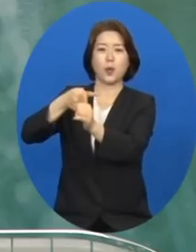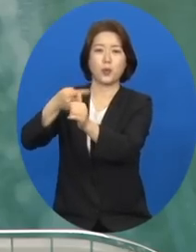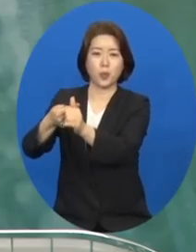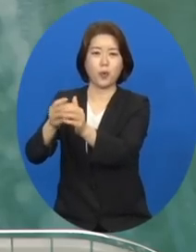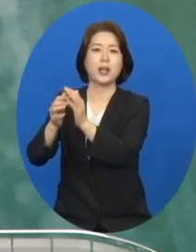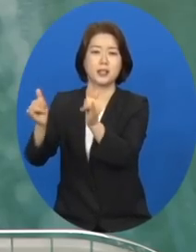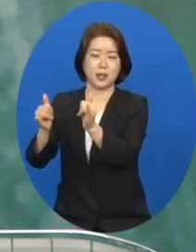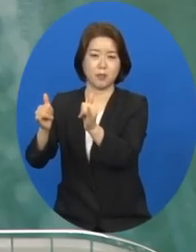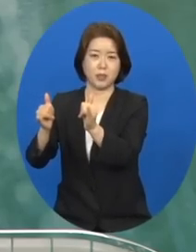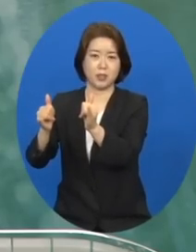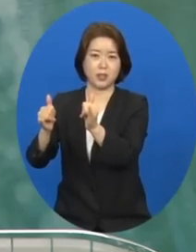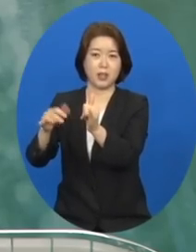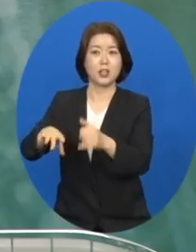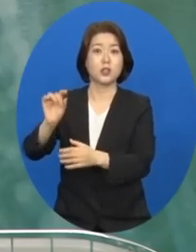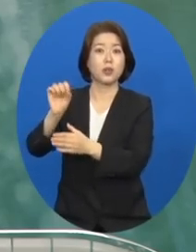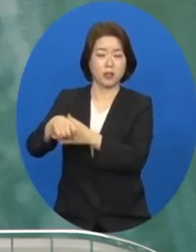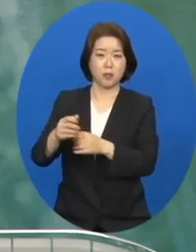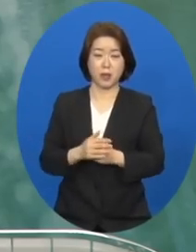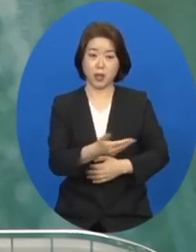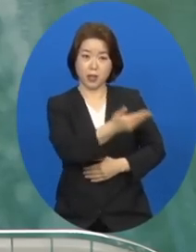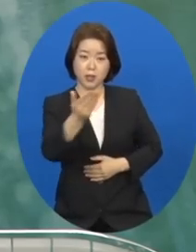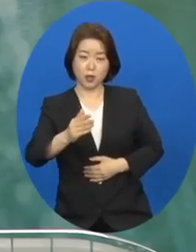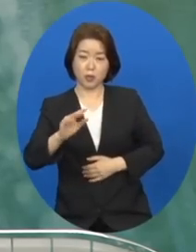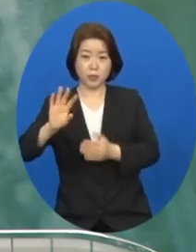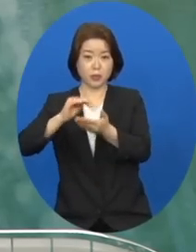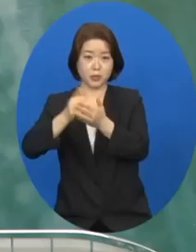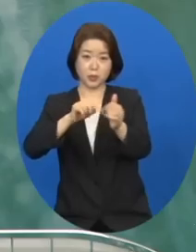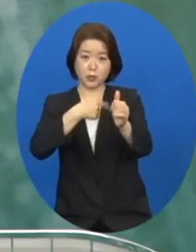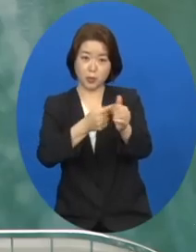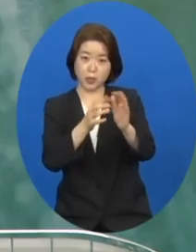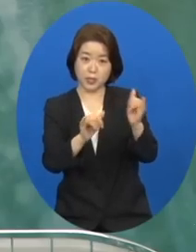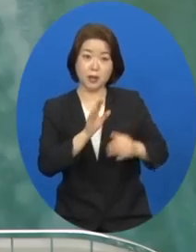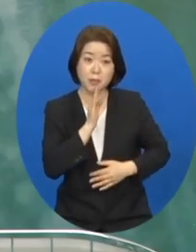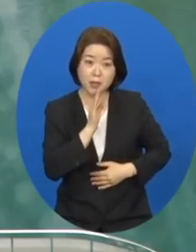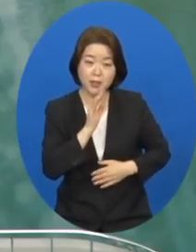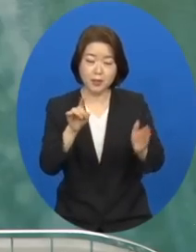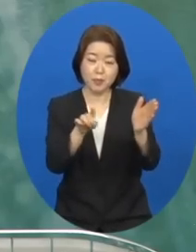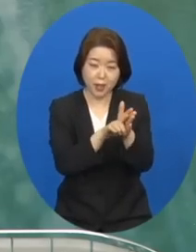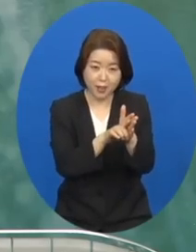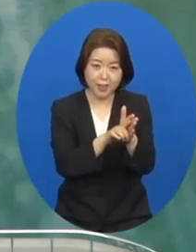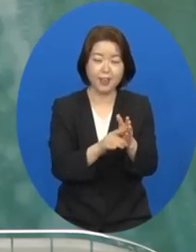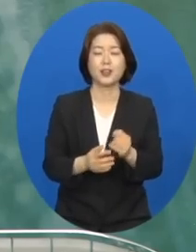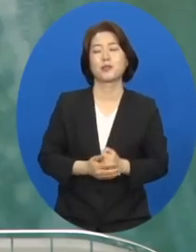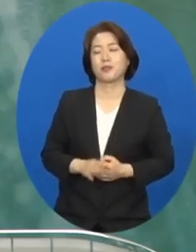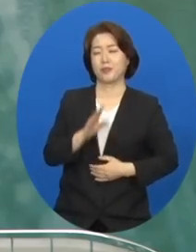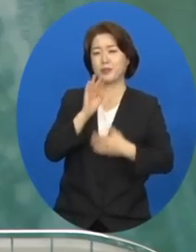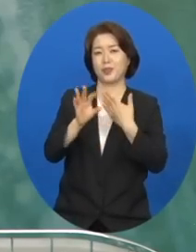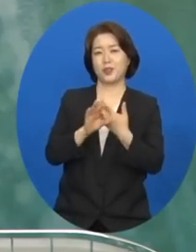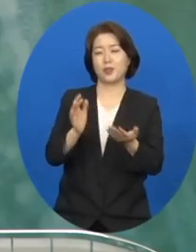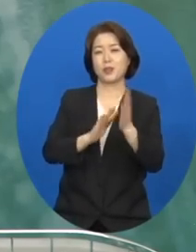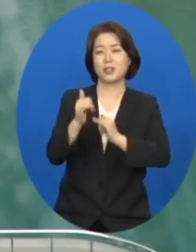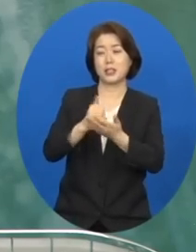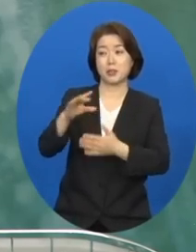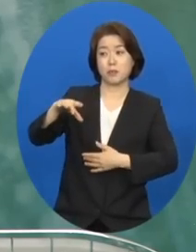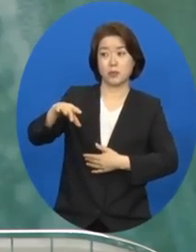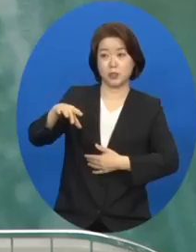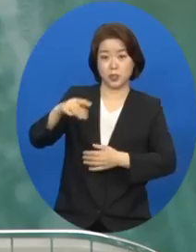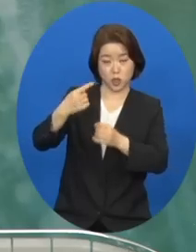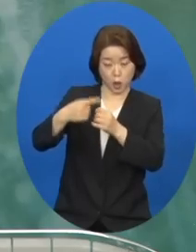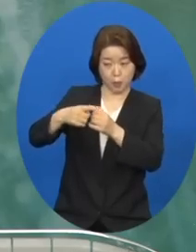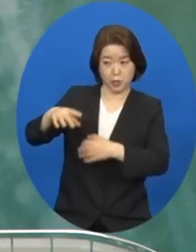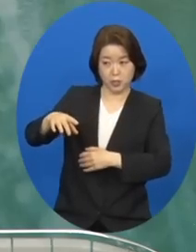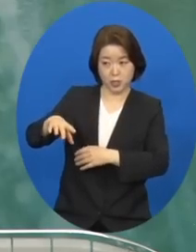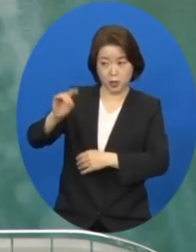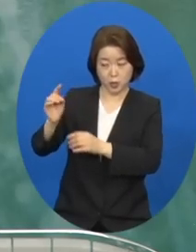사람들입니다 여러분들은 그리스도에게 속한 사람들이 있습니까 믿으십니까 자 그럼 예수님이 첫 번째 부활의 열매 라면 그